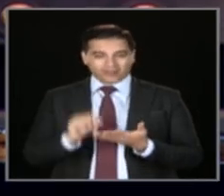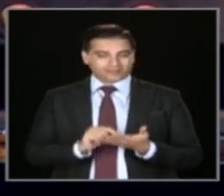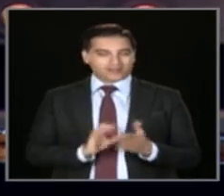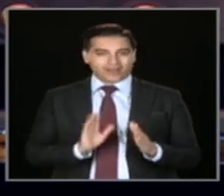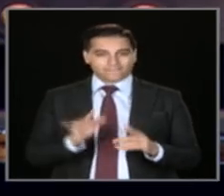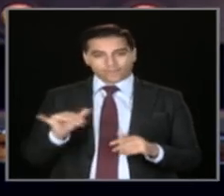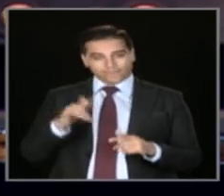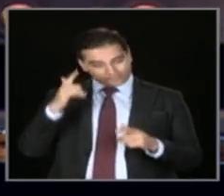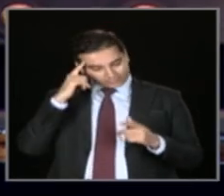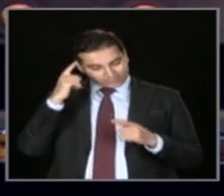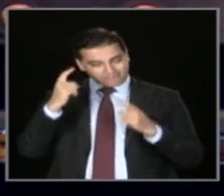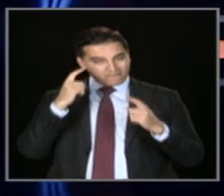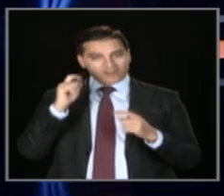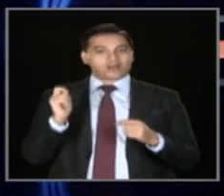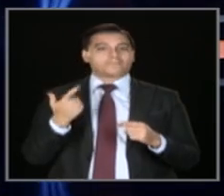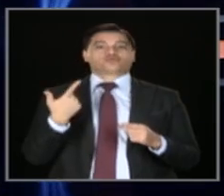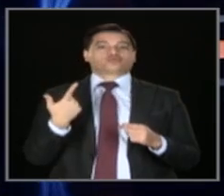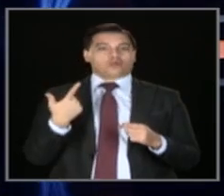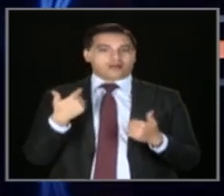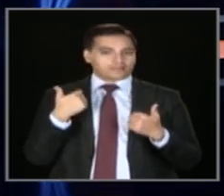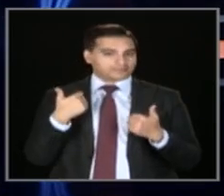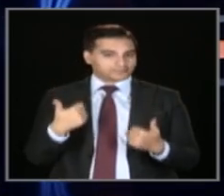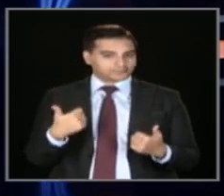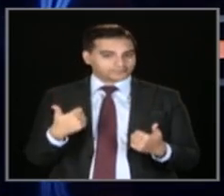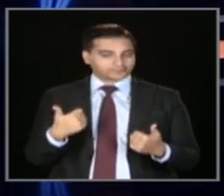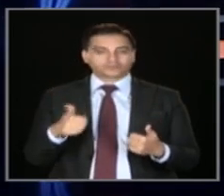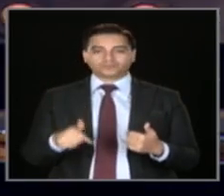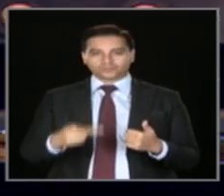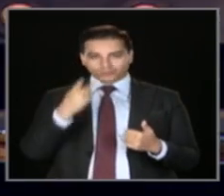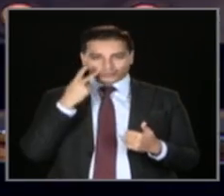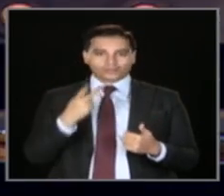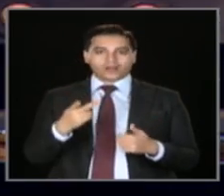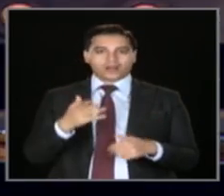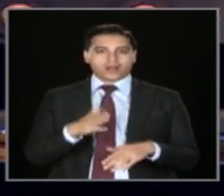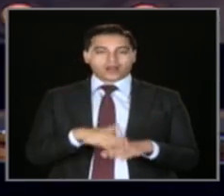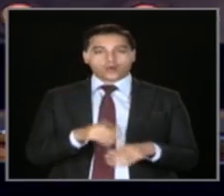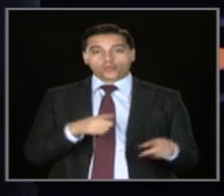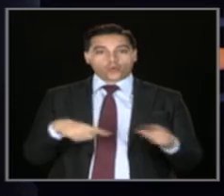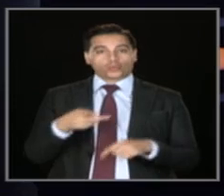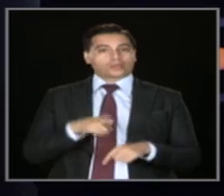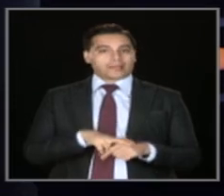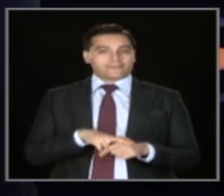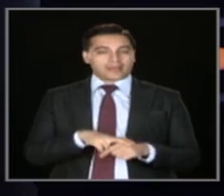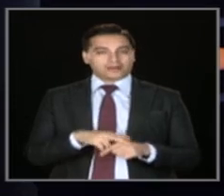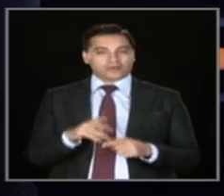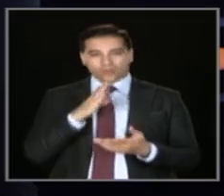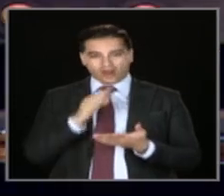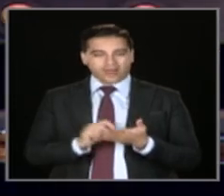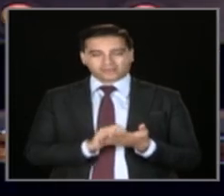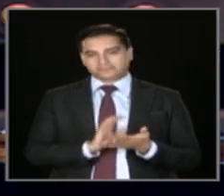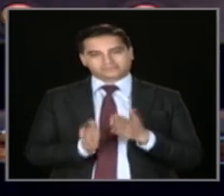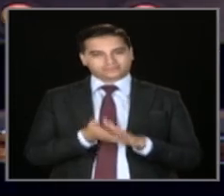بس محتاج حد بيفكر بسرعة، تمام؟ وأنتوا كمان مش محتاجين ورقة وقلم.